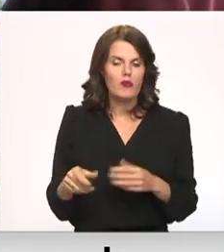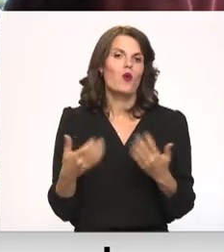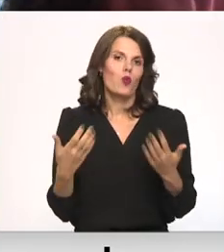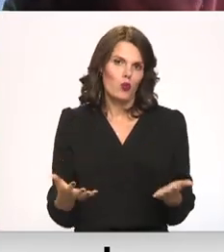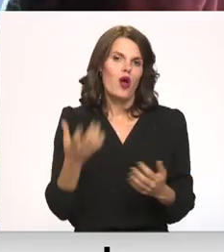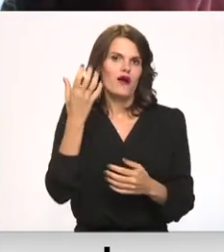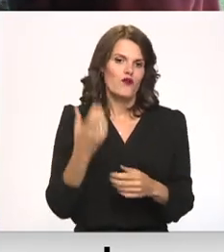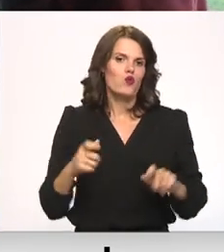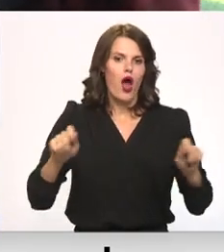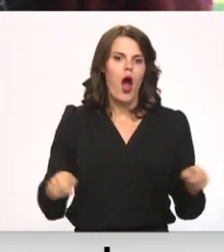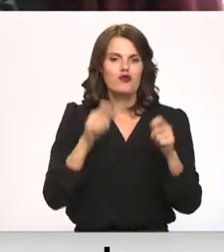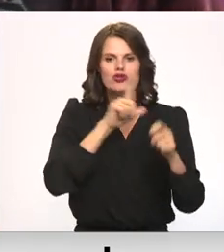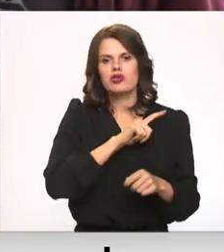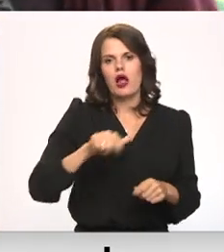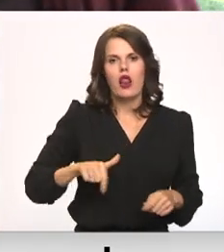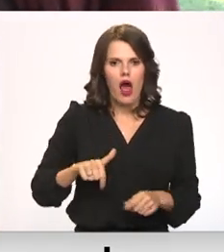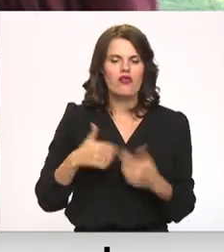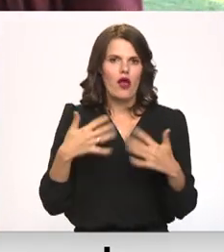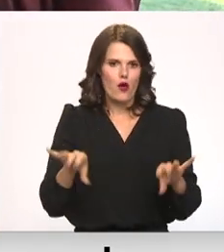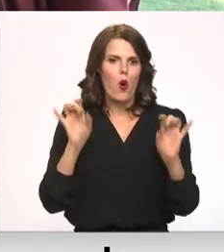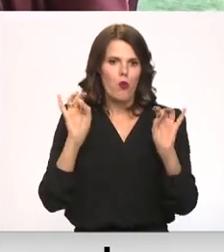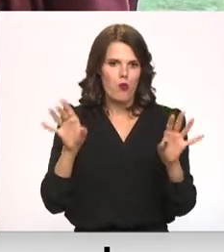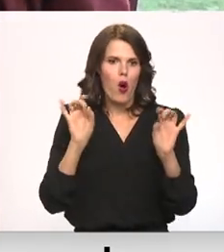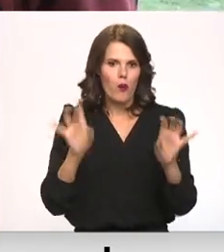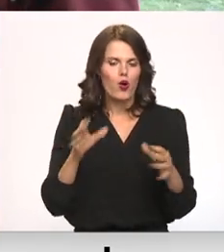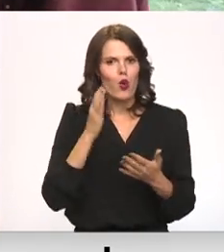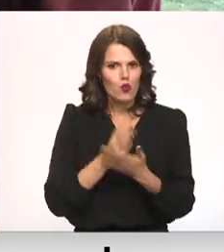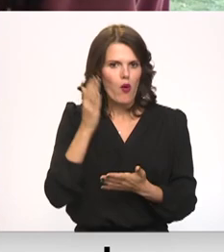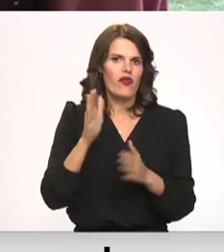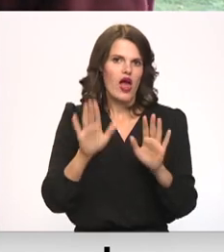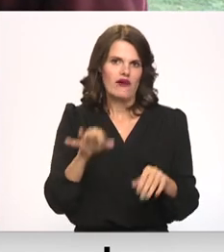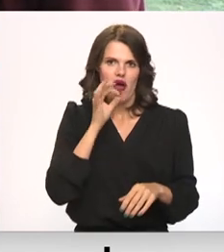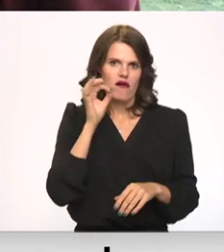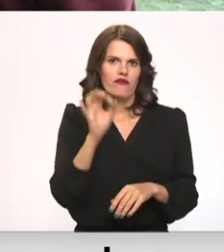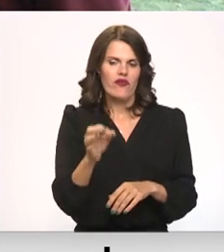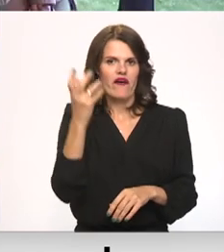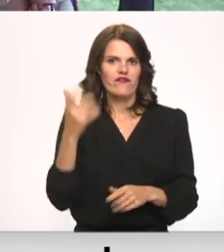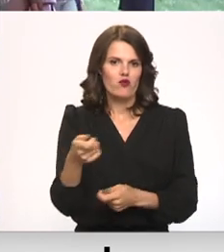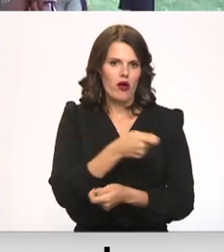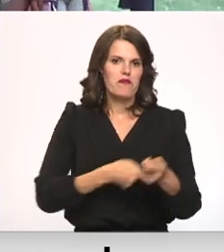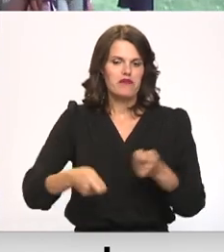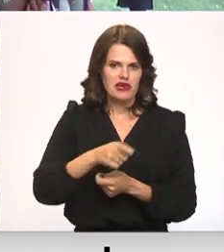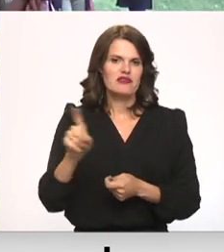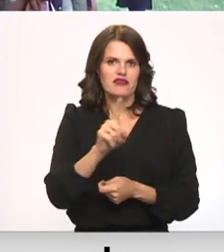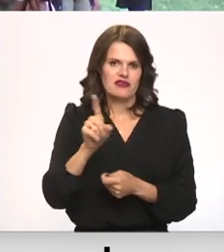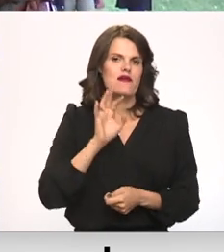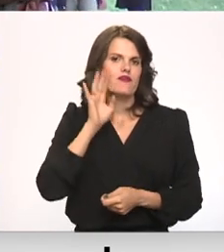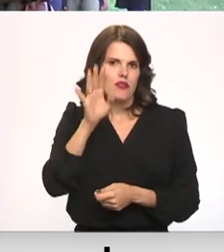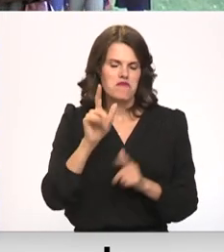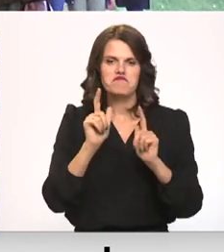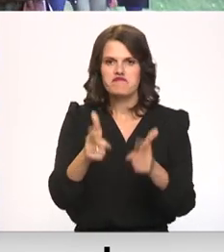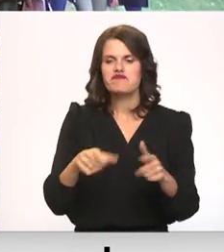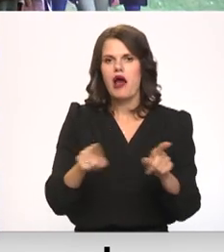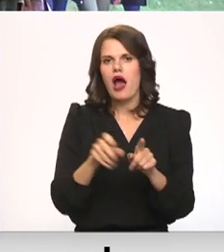jau vīnogu audzēšana Latvijā esot kļuvusi populāra un noteikti varot teikt, ka vīnogu biznesam ir nākotne. Tam piekrīt